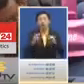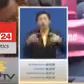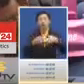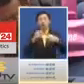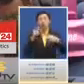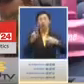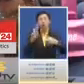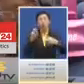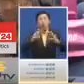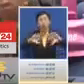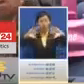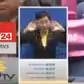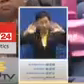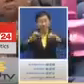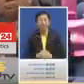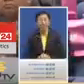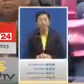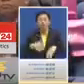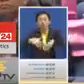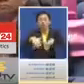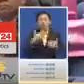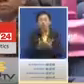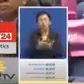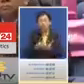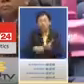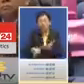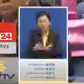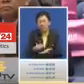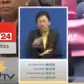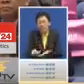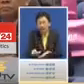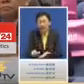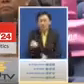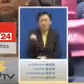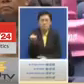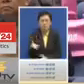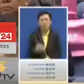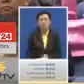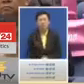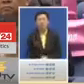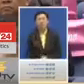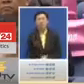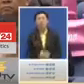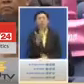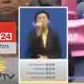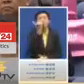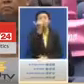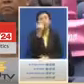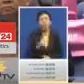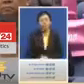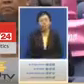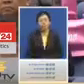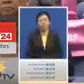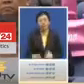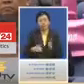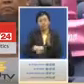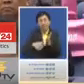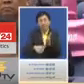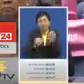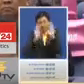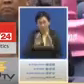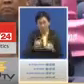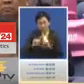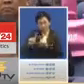นะชาวบ้านเสียภาษีมากกว่าคนรวยทำไมภาษีมี3ประเภ